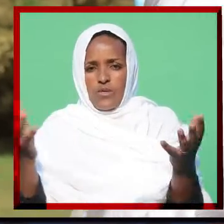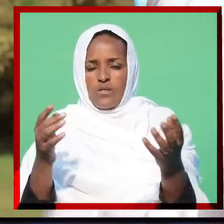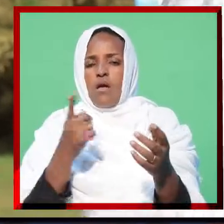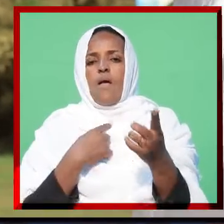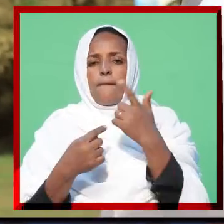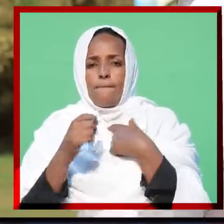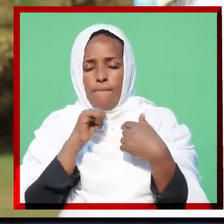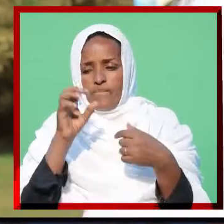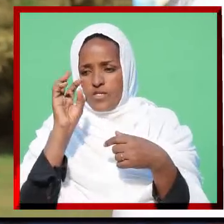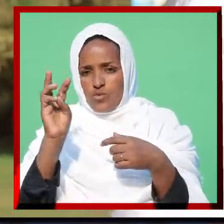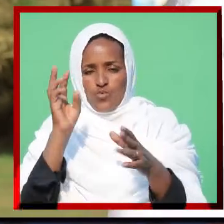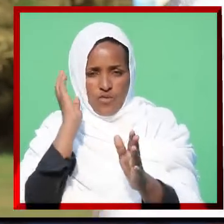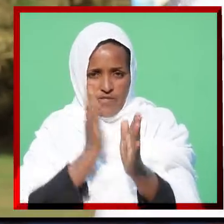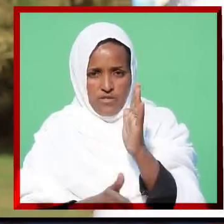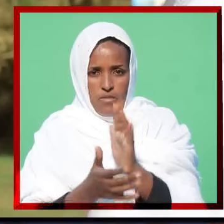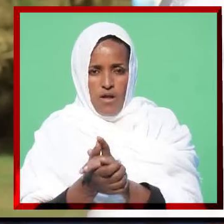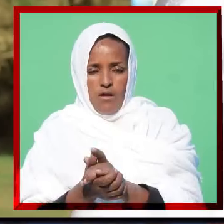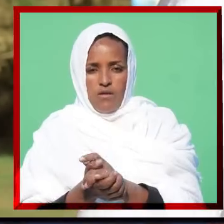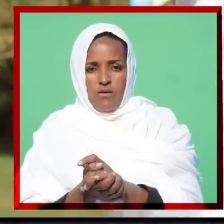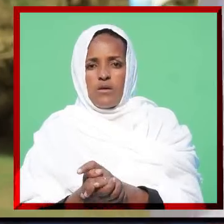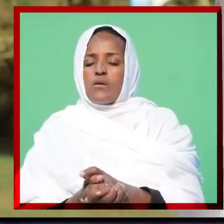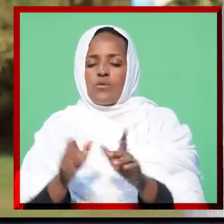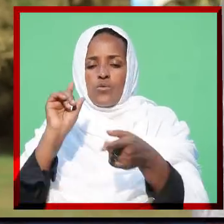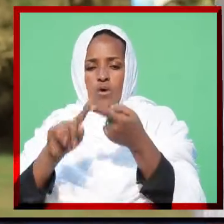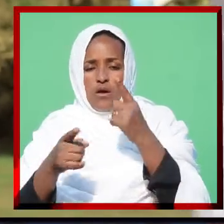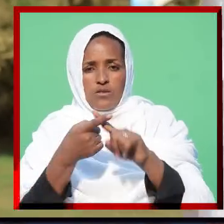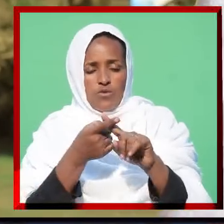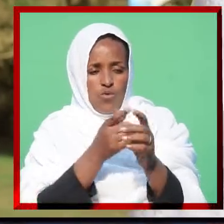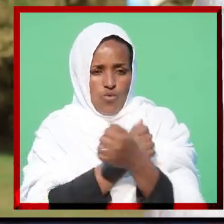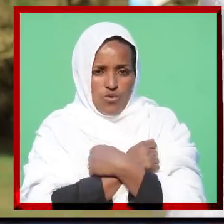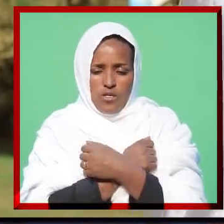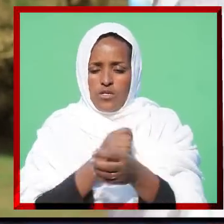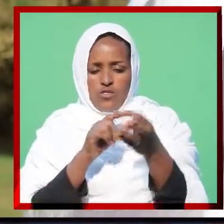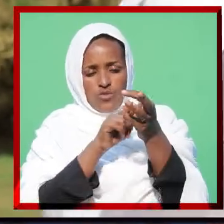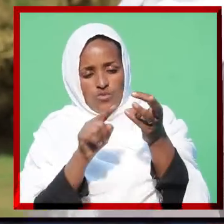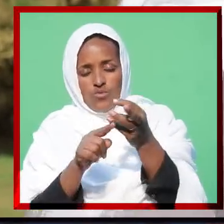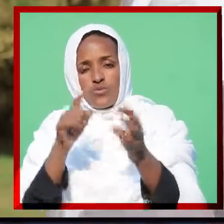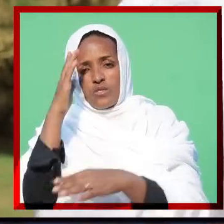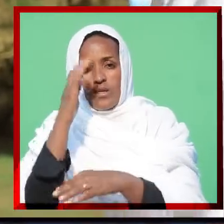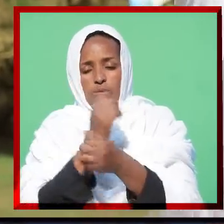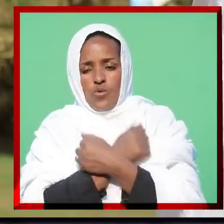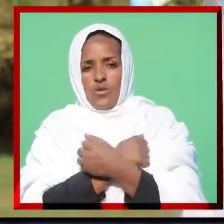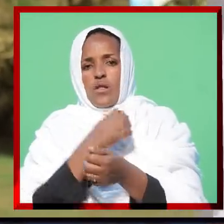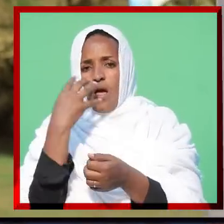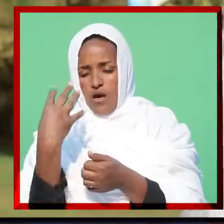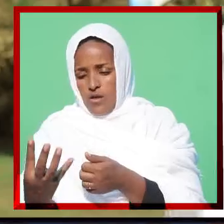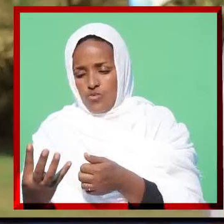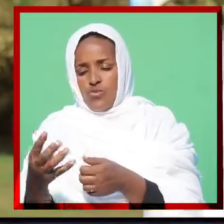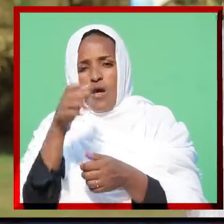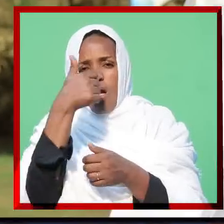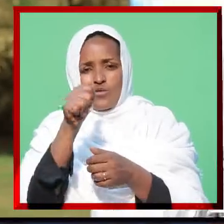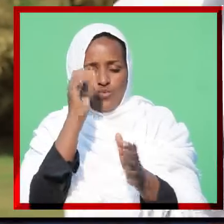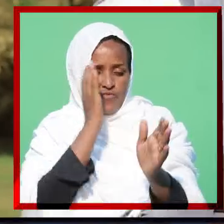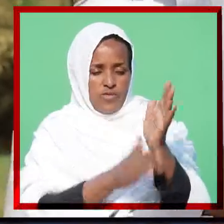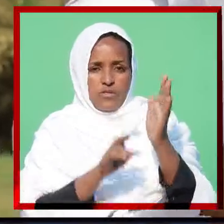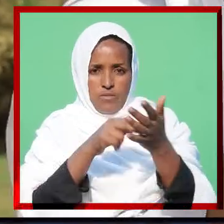ሚስቱን አይመኝም። ስድስቱን ይፈጽማቸዋል። ባልንጀራውን ከወደደ ስድስቱን እግዚአብሔርን ከወደደ አራቱን አስሩንም